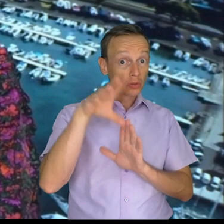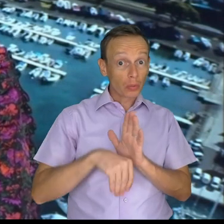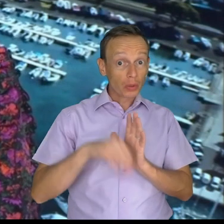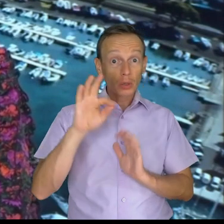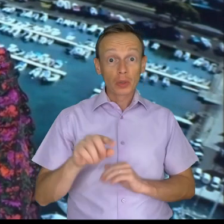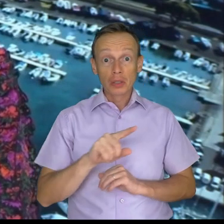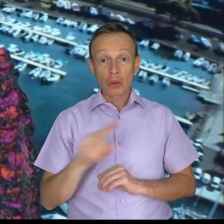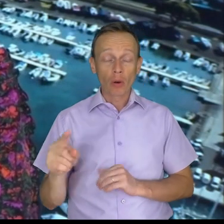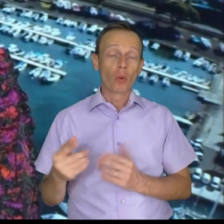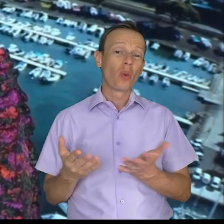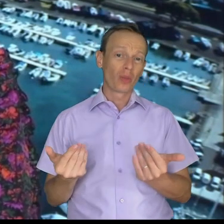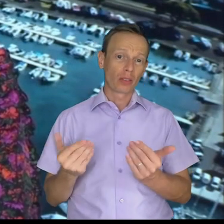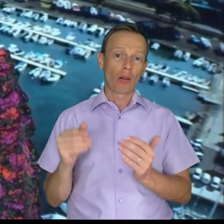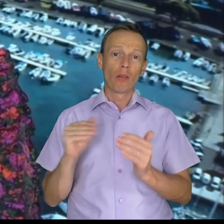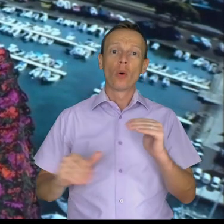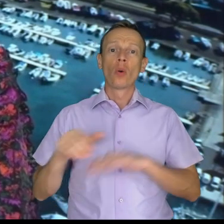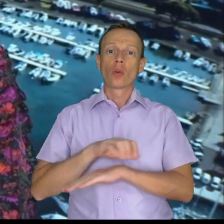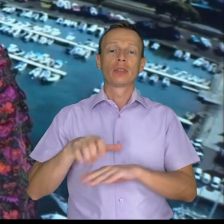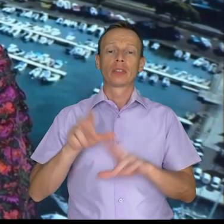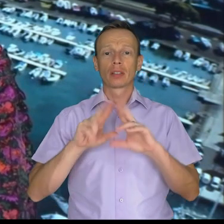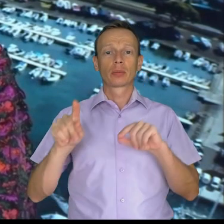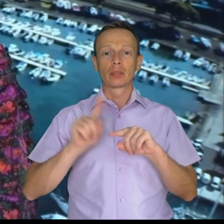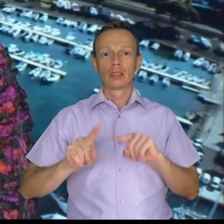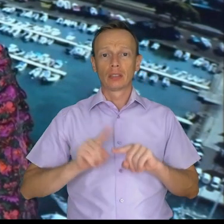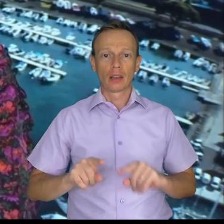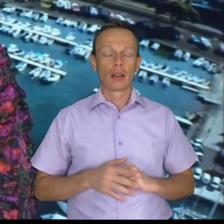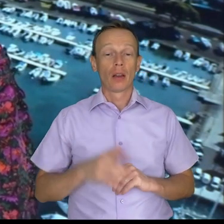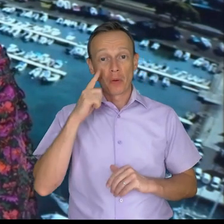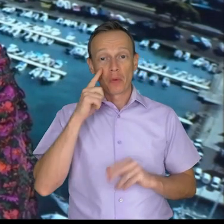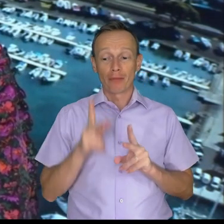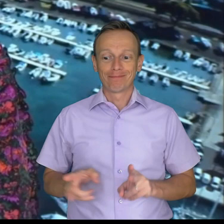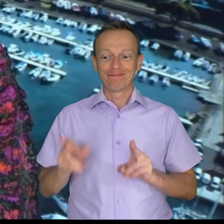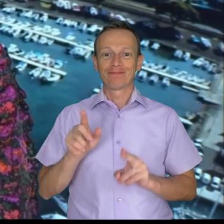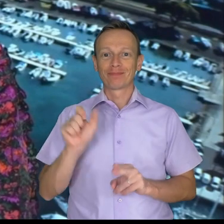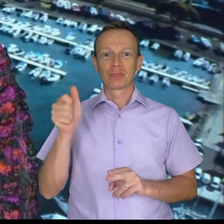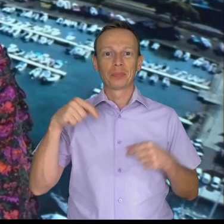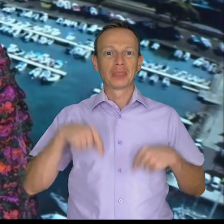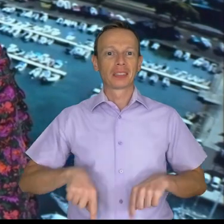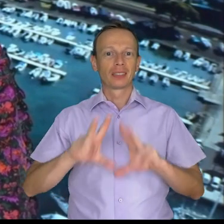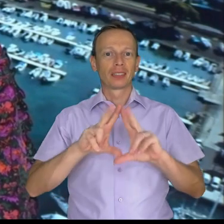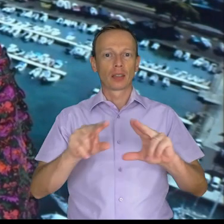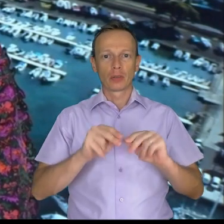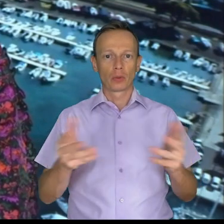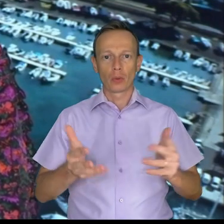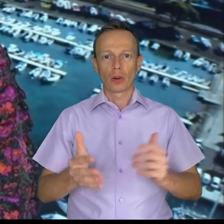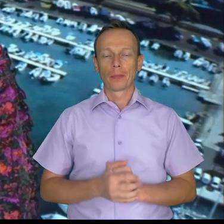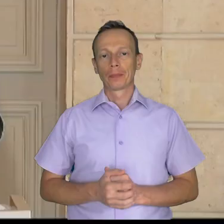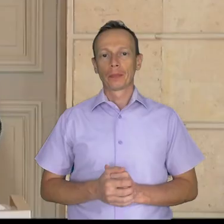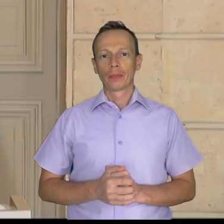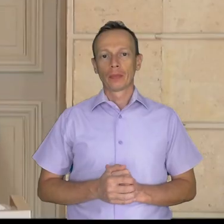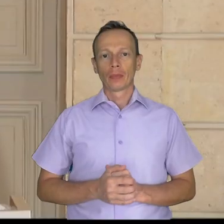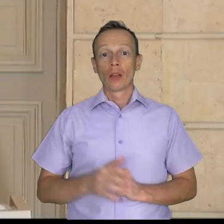fait partie. Nous attendons ici les précisions du Haut-Commissariat. Voici un extrait de l'allocution de Jean Castex.